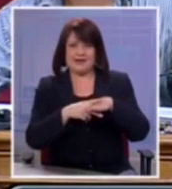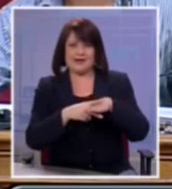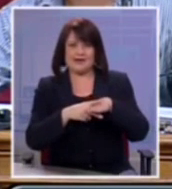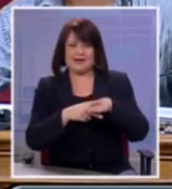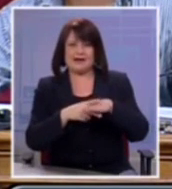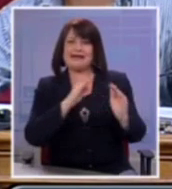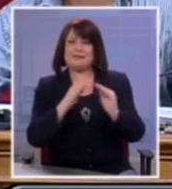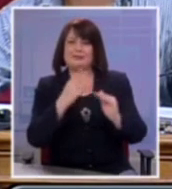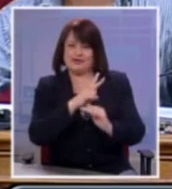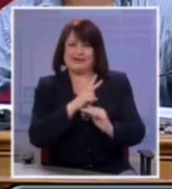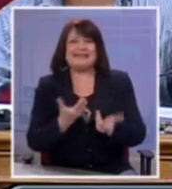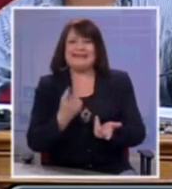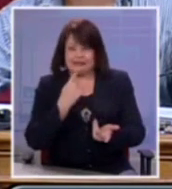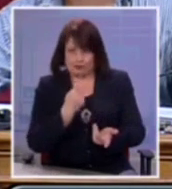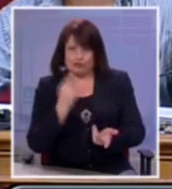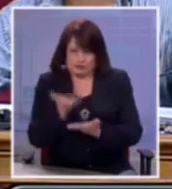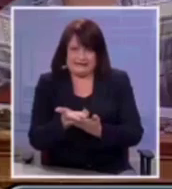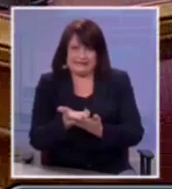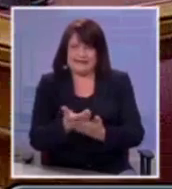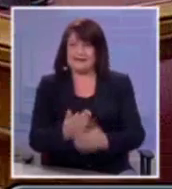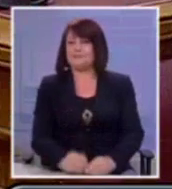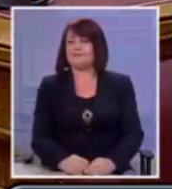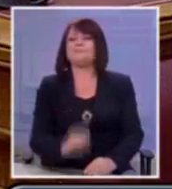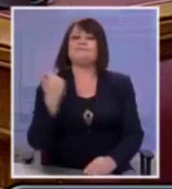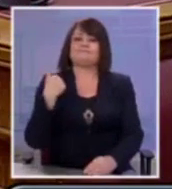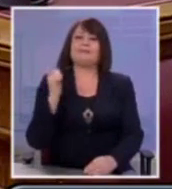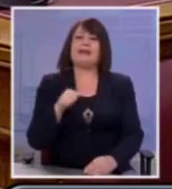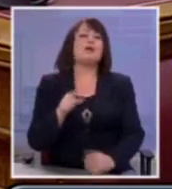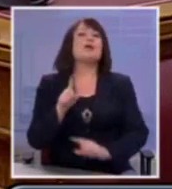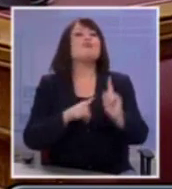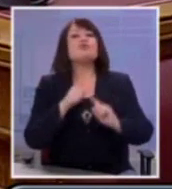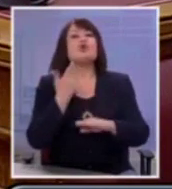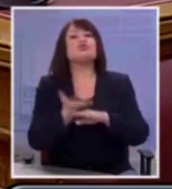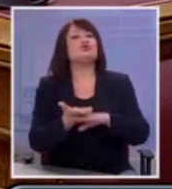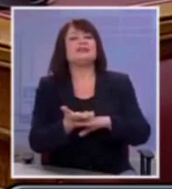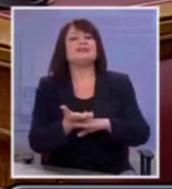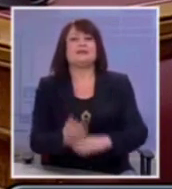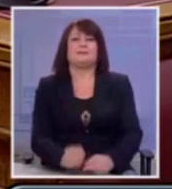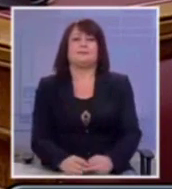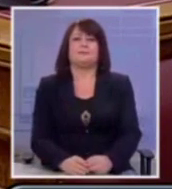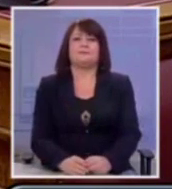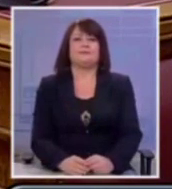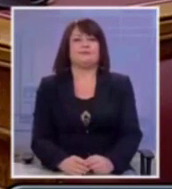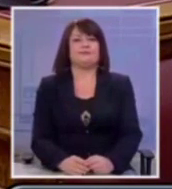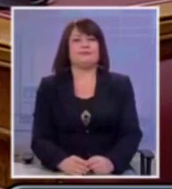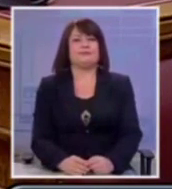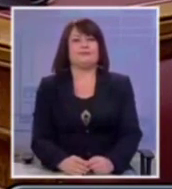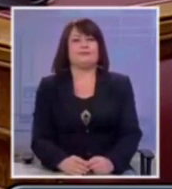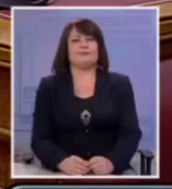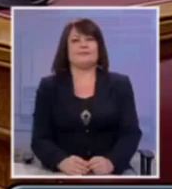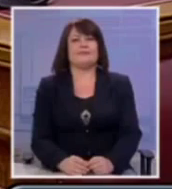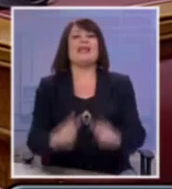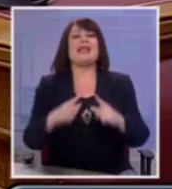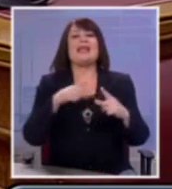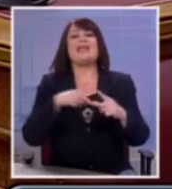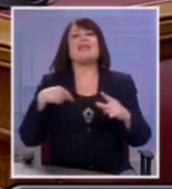την ασυλία σας. Ναι, κύριε. Ποιος σας το ζήτησε? Το λεγόμενο η διοίκηση